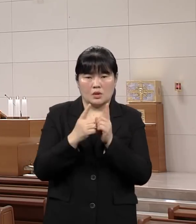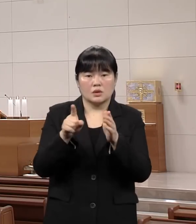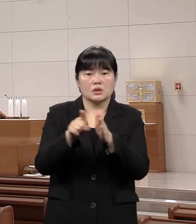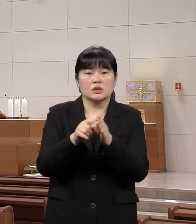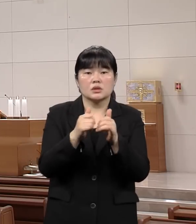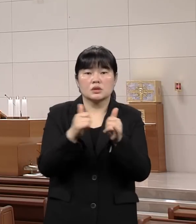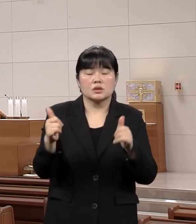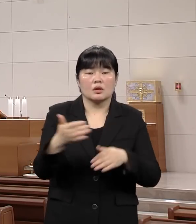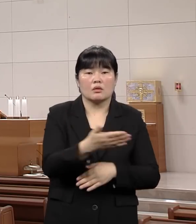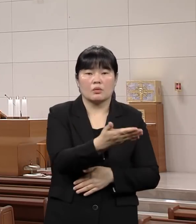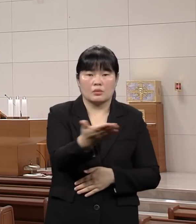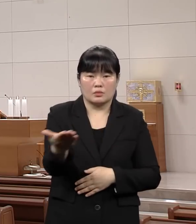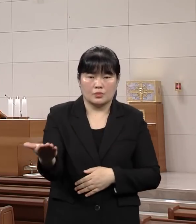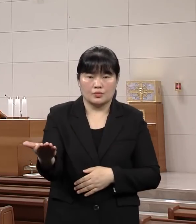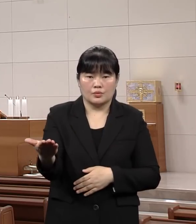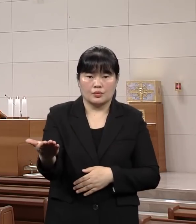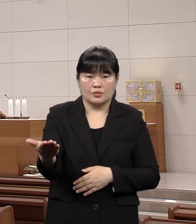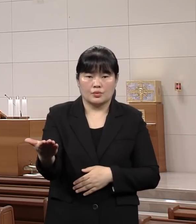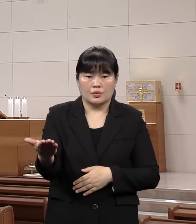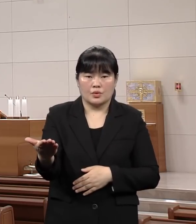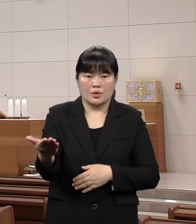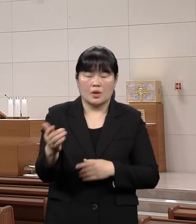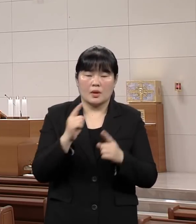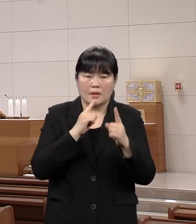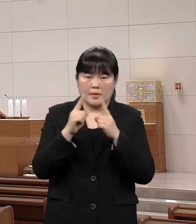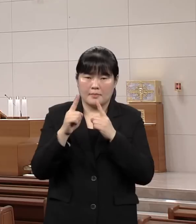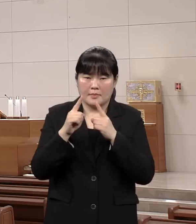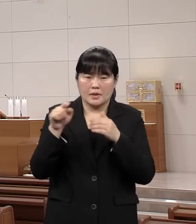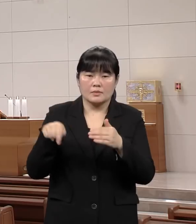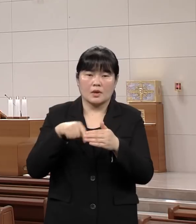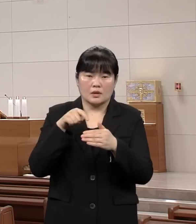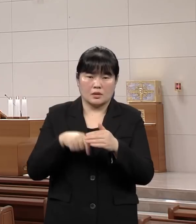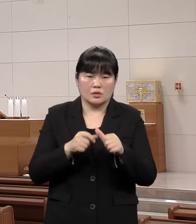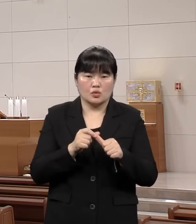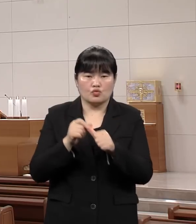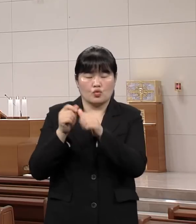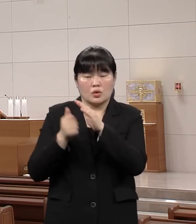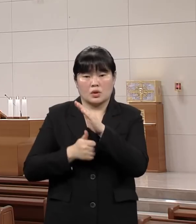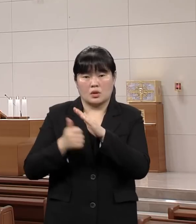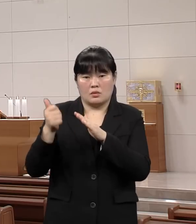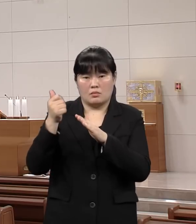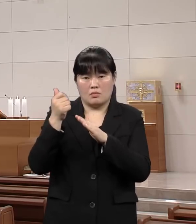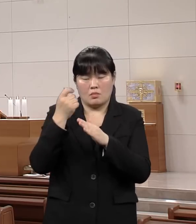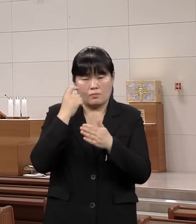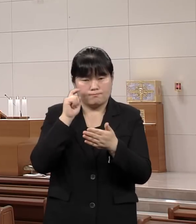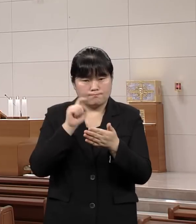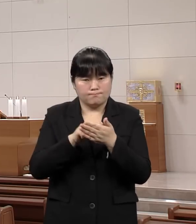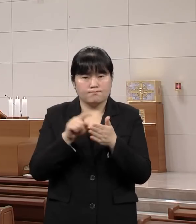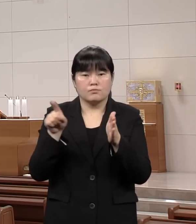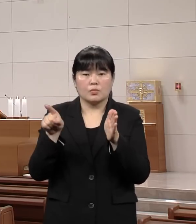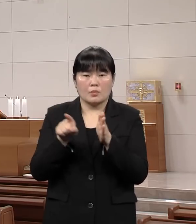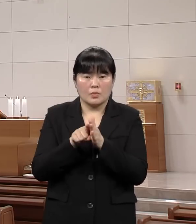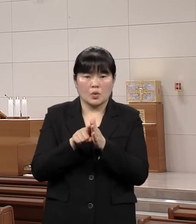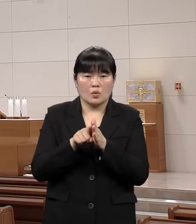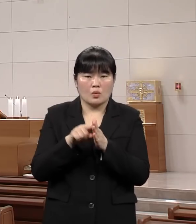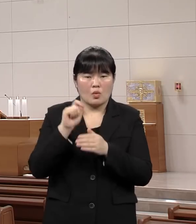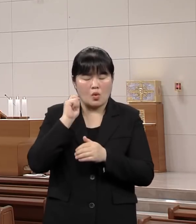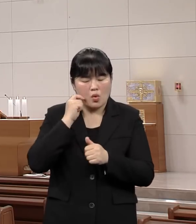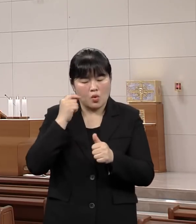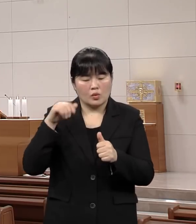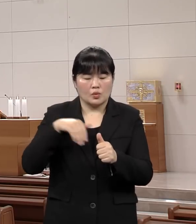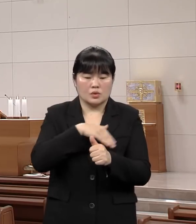우리 그리스도인이 말씀 안에서 구원의 희망을 발견하고 어려움 속에서도